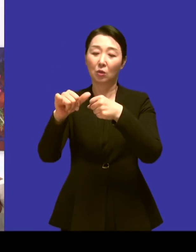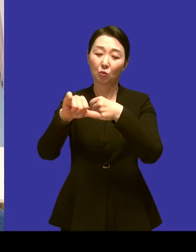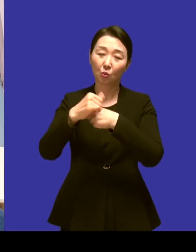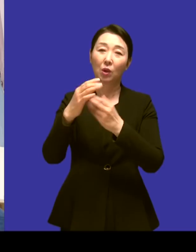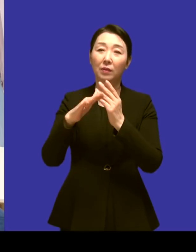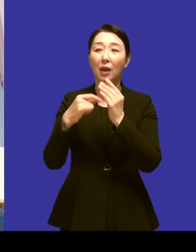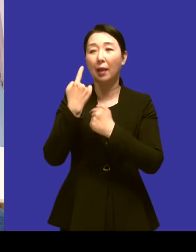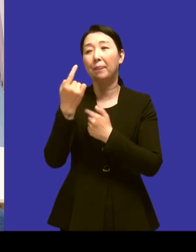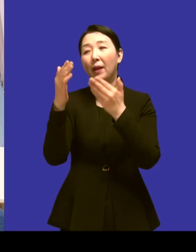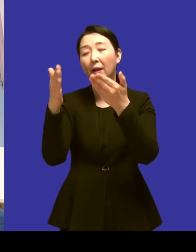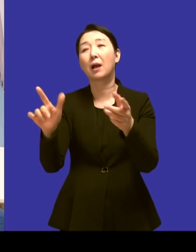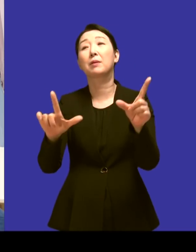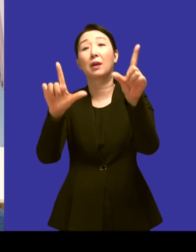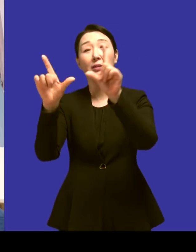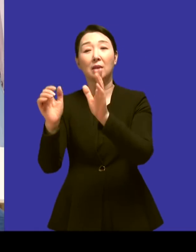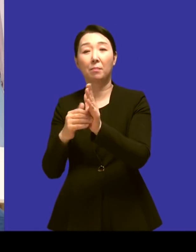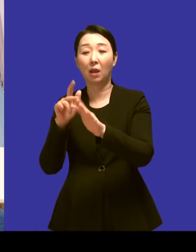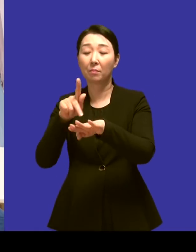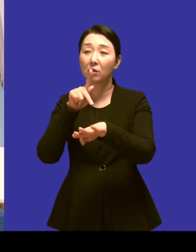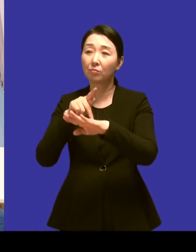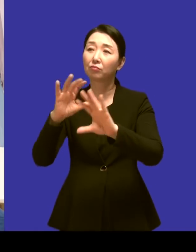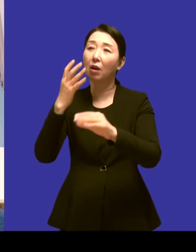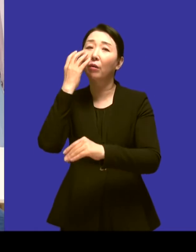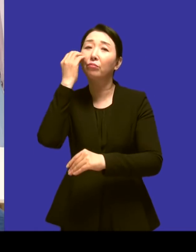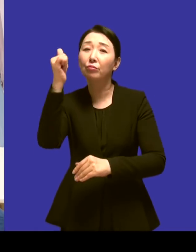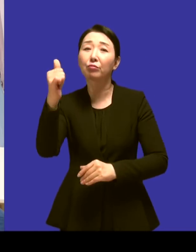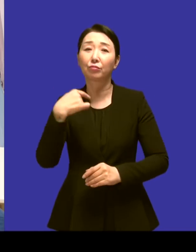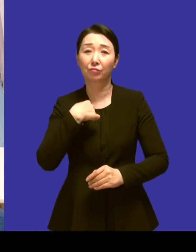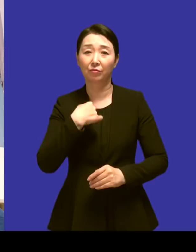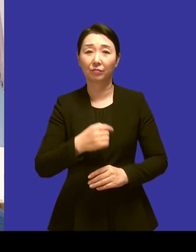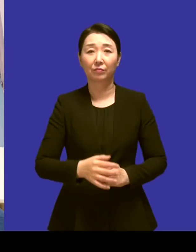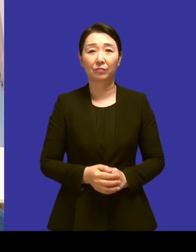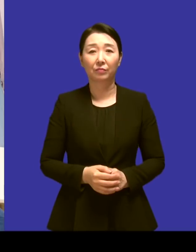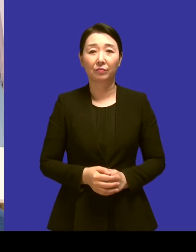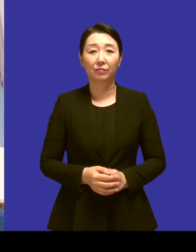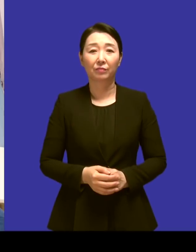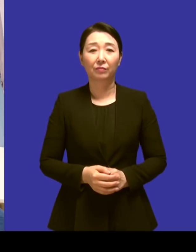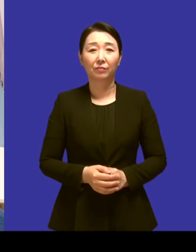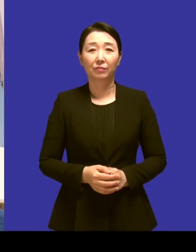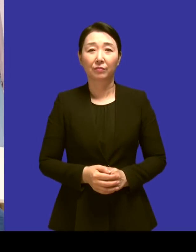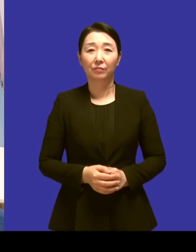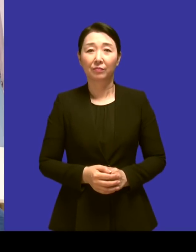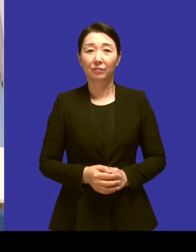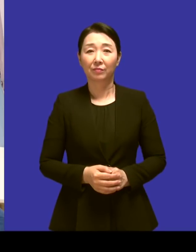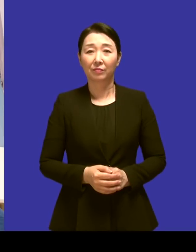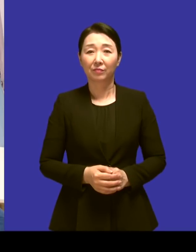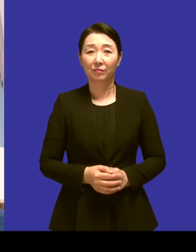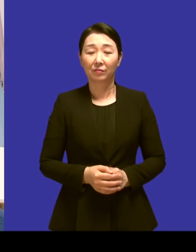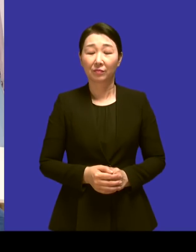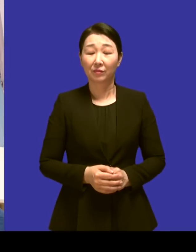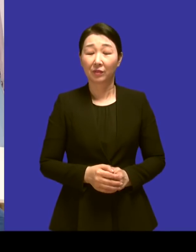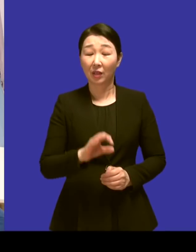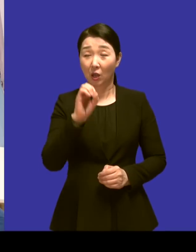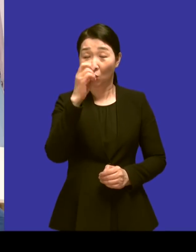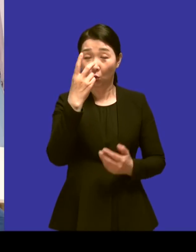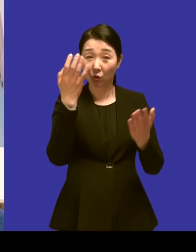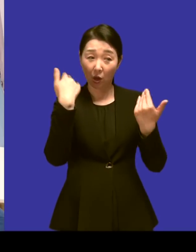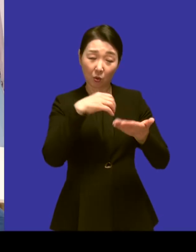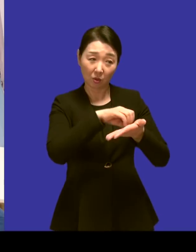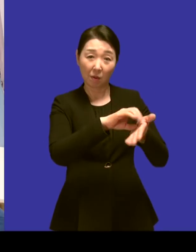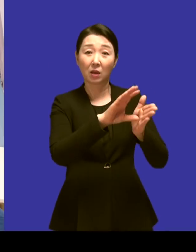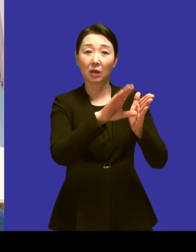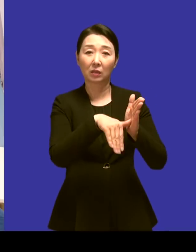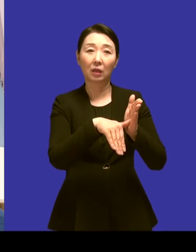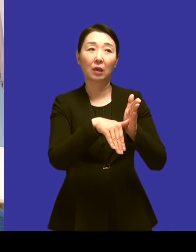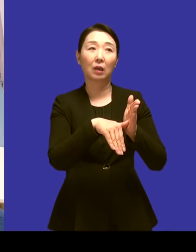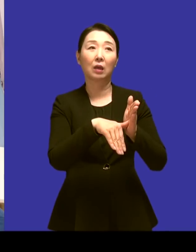막 예. 이러면서 필리핀이라는 나라 자체는 익숙해져 있다가 예. 제가 그 고등학교 진학을 하면서 더